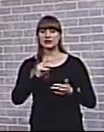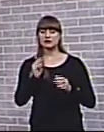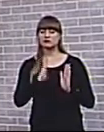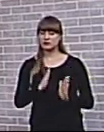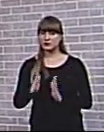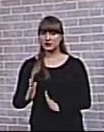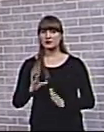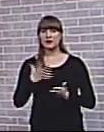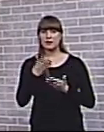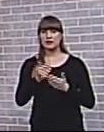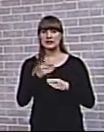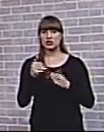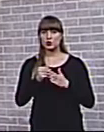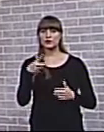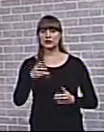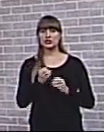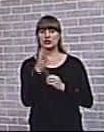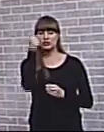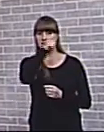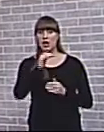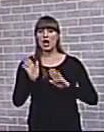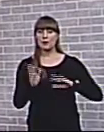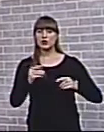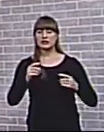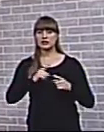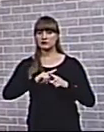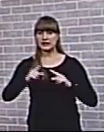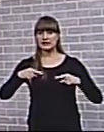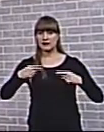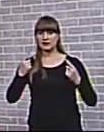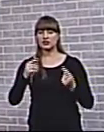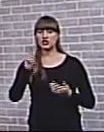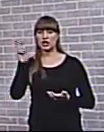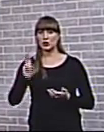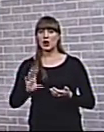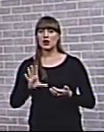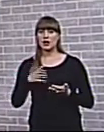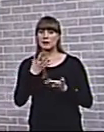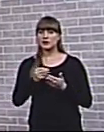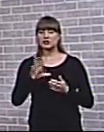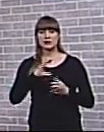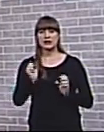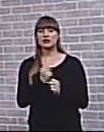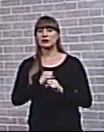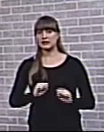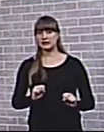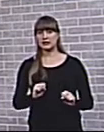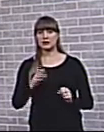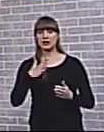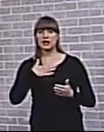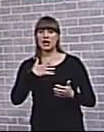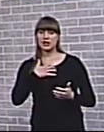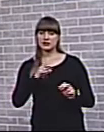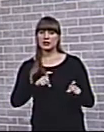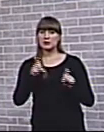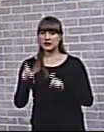кредит до 2014 года. Но после резкого скачка курса доллара платежи стали непосильными. Я решил перейти в